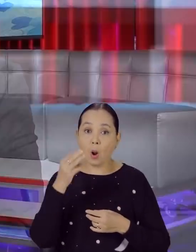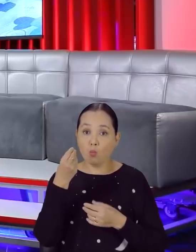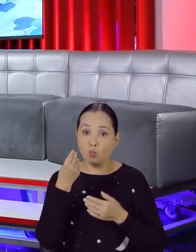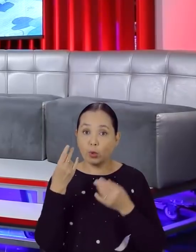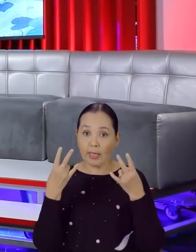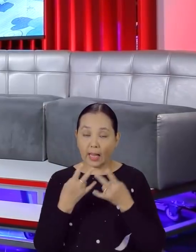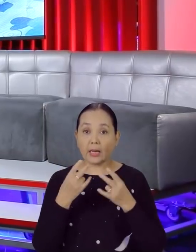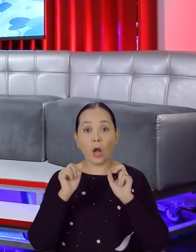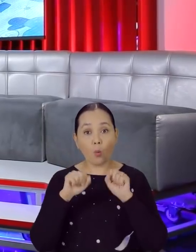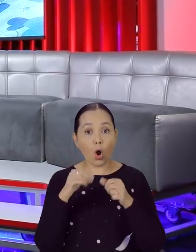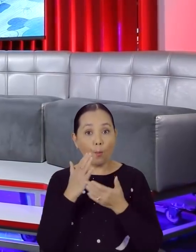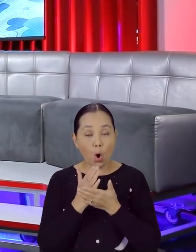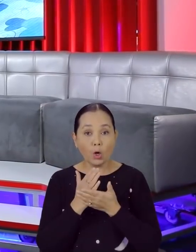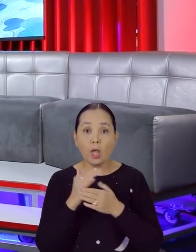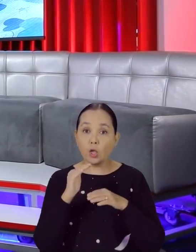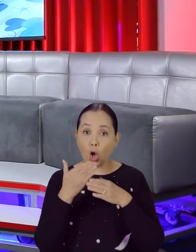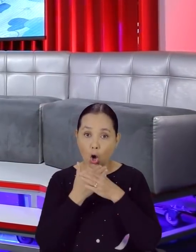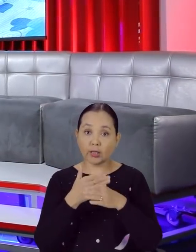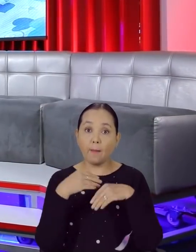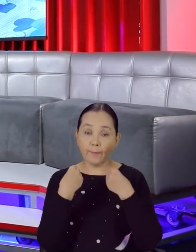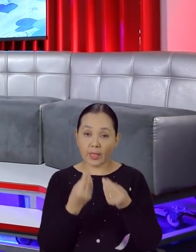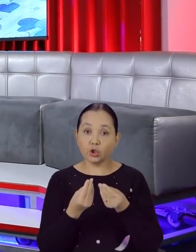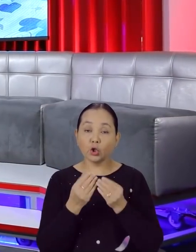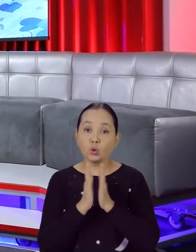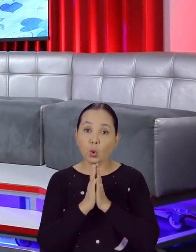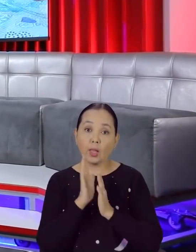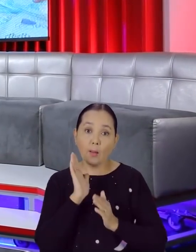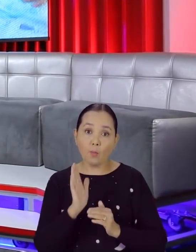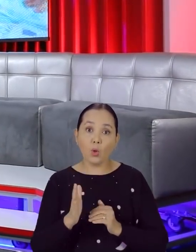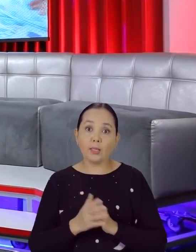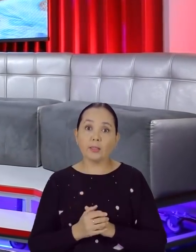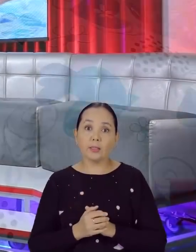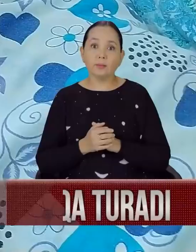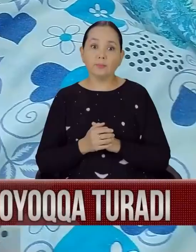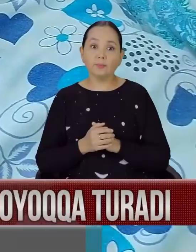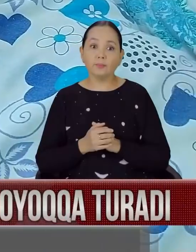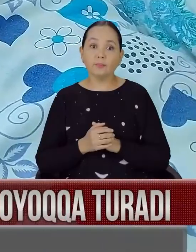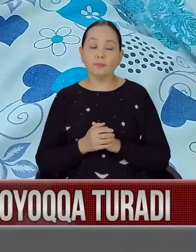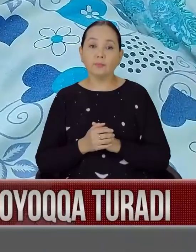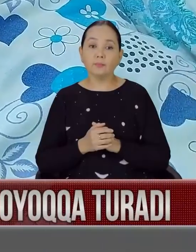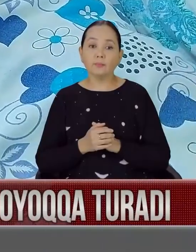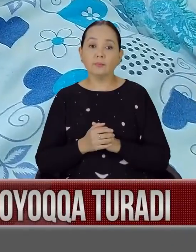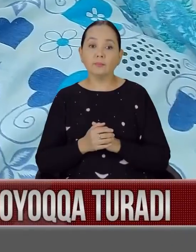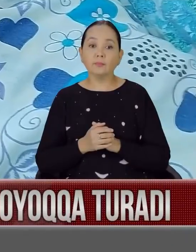pul kerak. Imkoniyati borlar yordam berishni so'rgan bo'lardik.